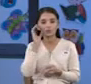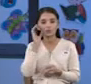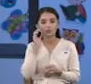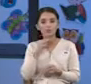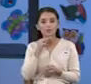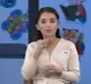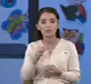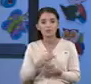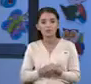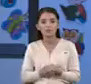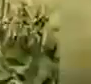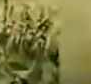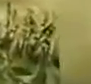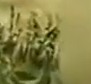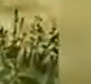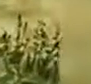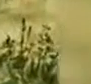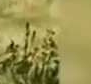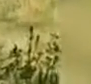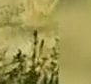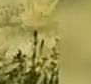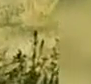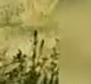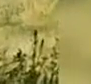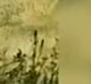Слушаем внимательно.